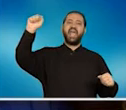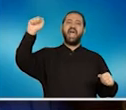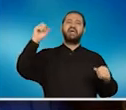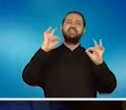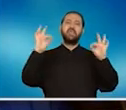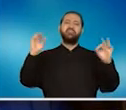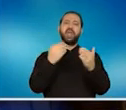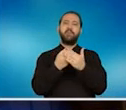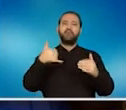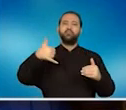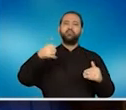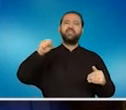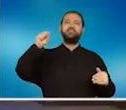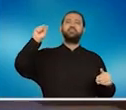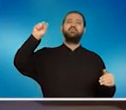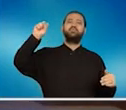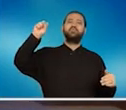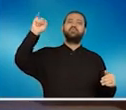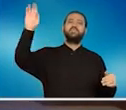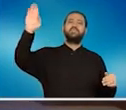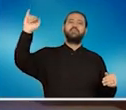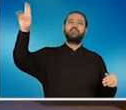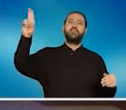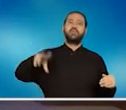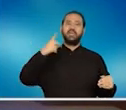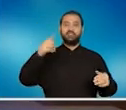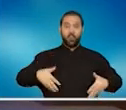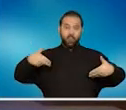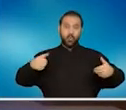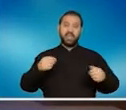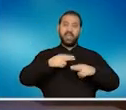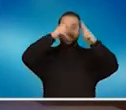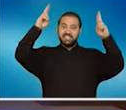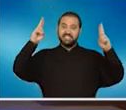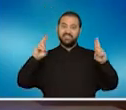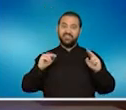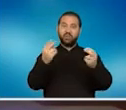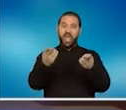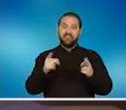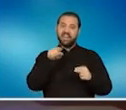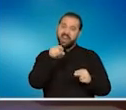Sibiu, că a venit Sfântul la el acasă,